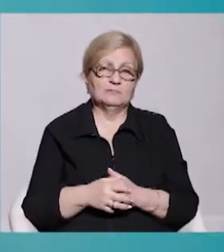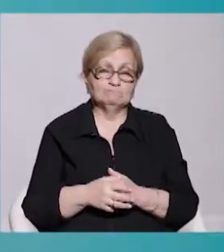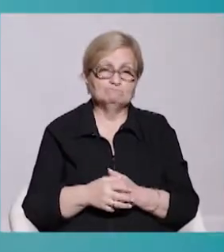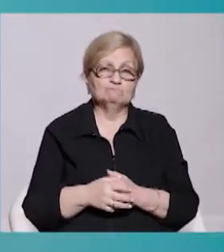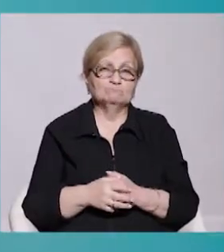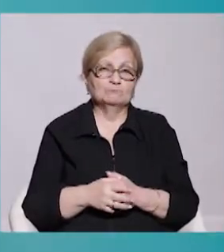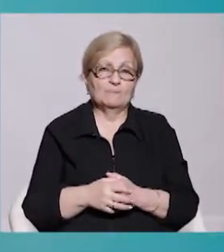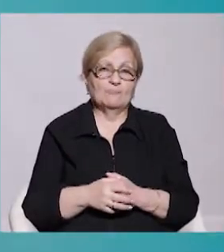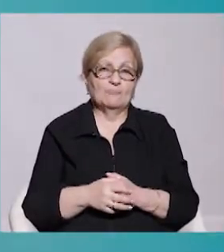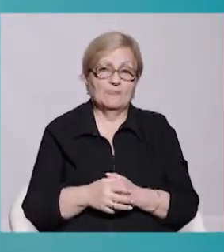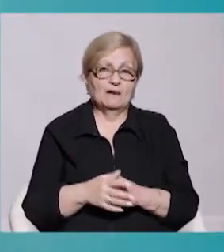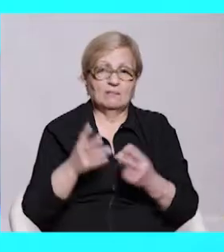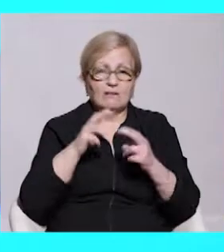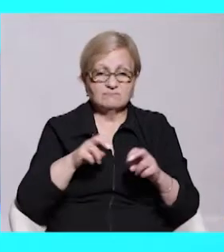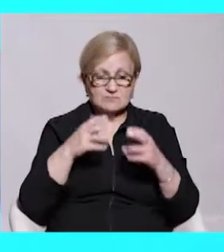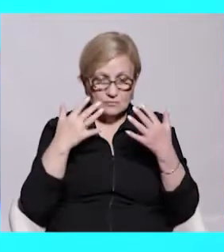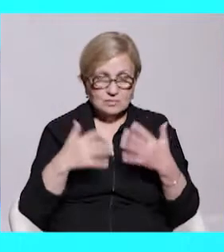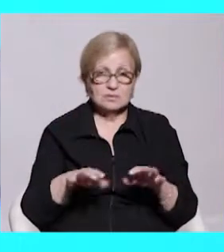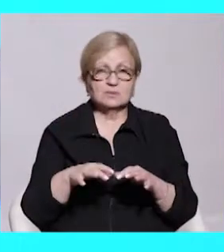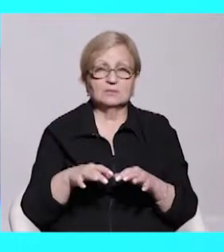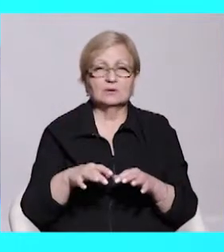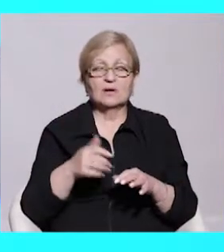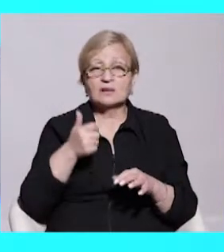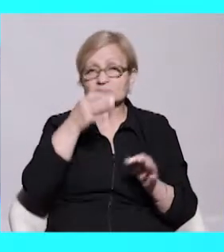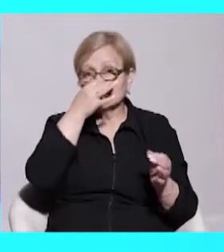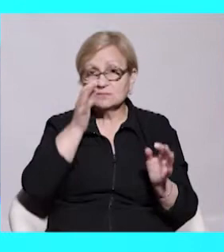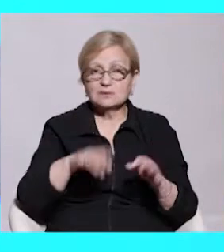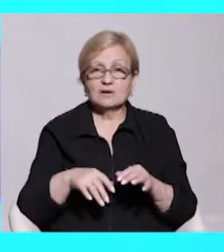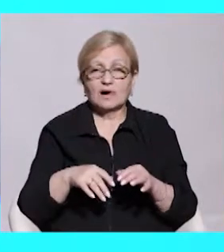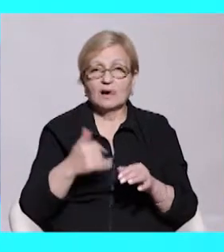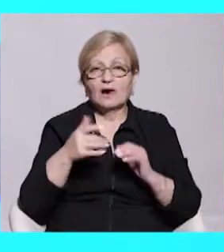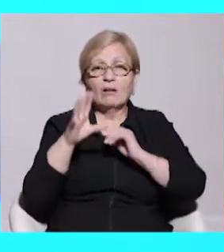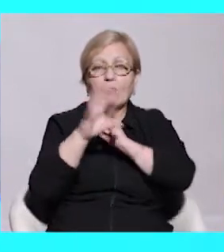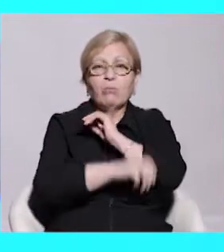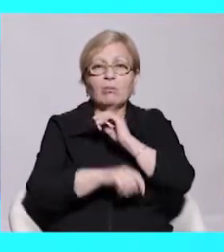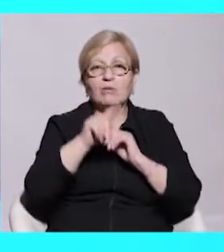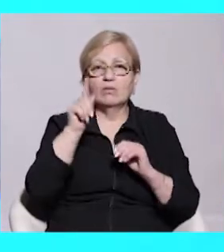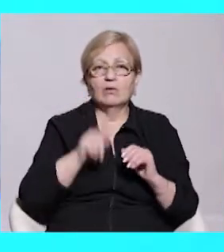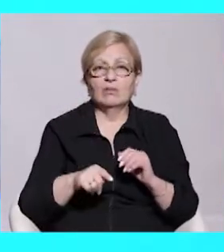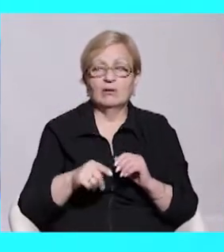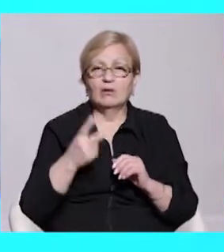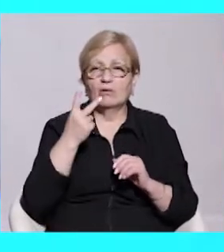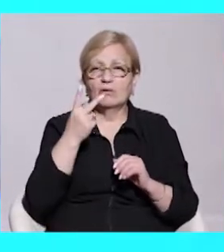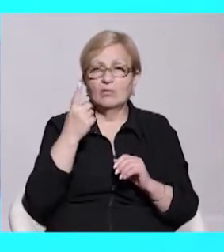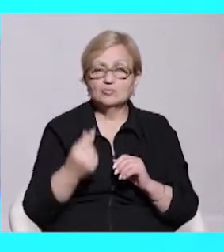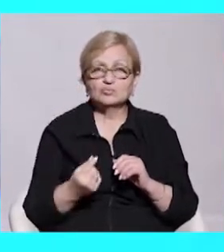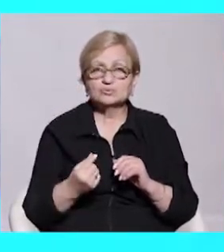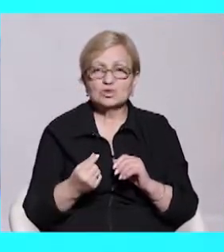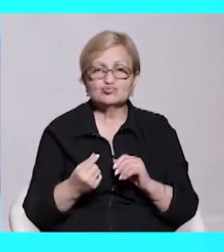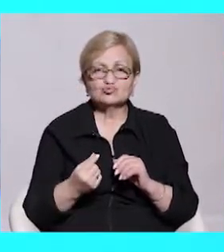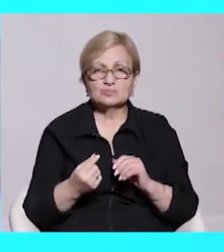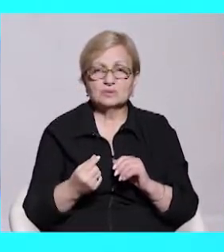კი ბატონო, გავარკვიე რამდენი დარჩა. და ახლა ბოლო კითხვა: ორი დღე, ორ